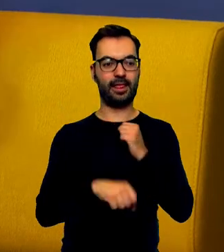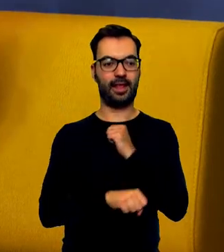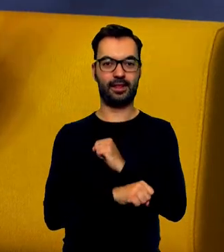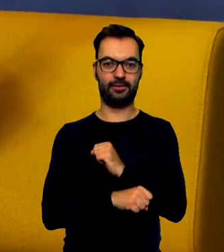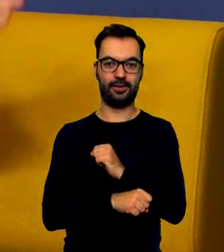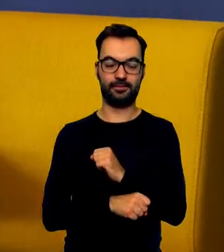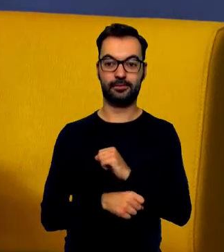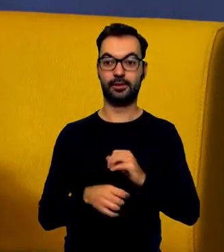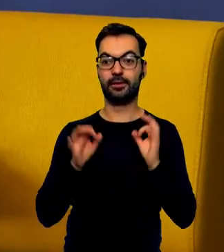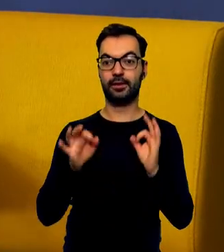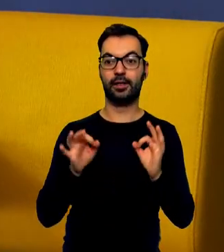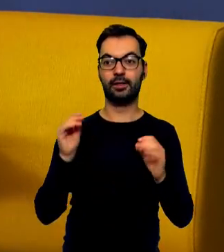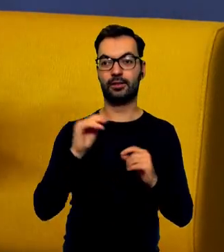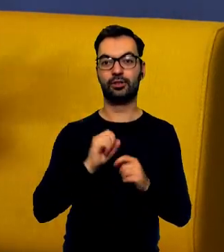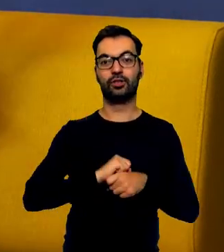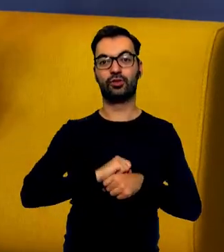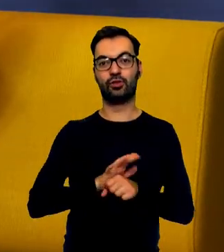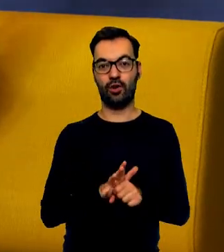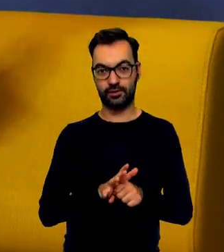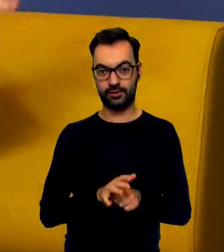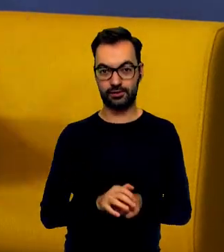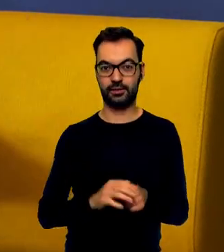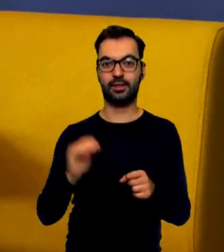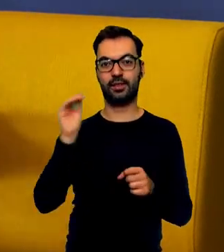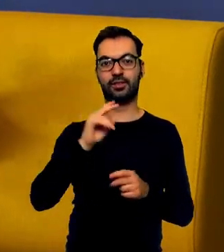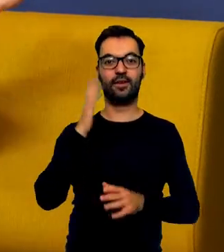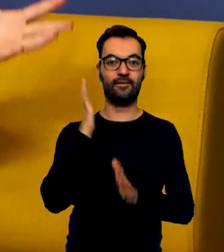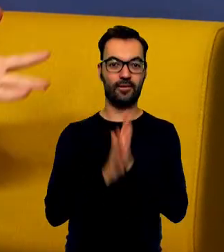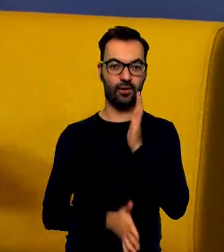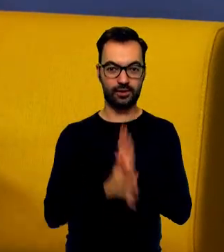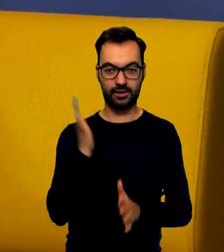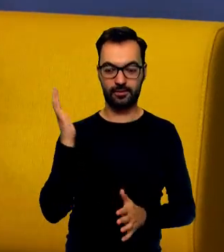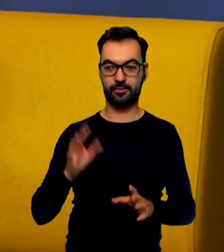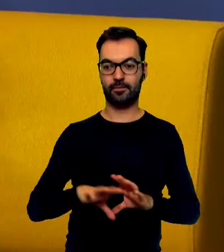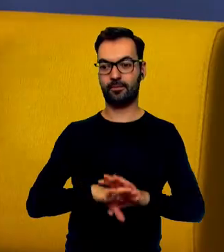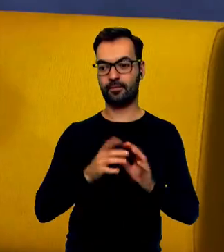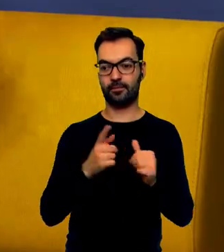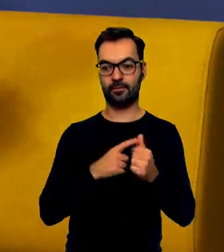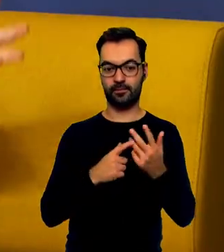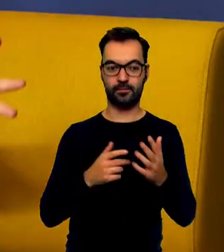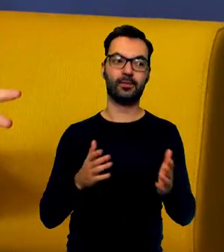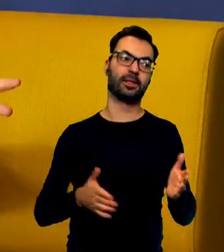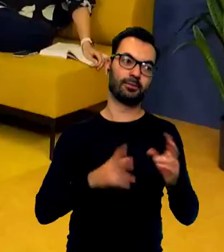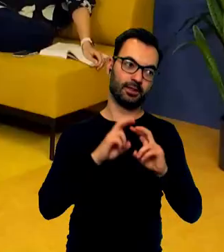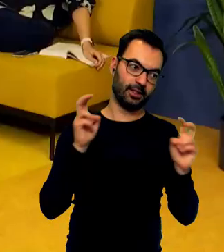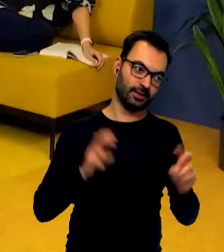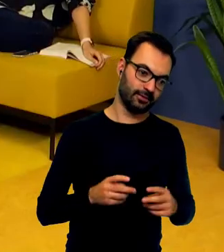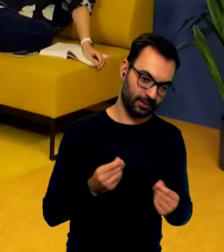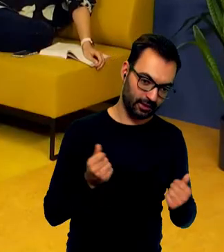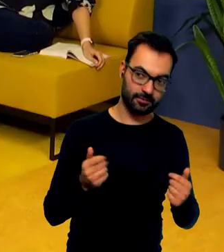alternatywy. Teraz jest jeszcze COVID, teraz jest jeszcze wojna, to wszystko wzmacnia tę katastrofę.